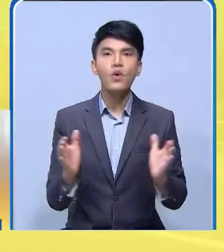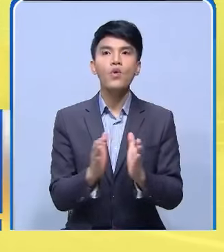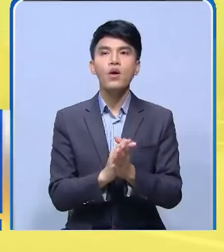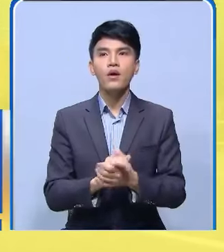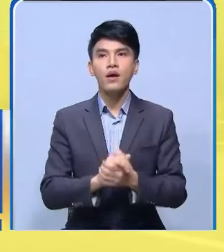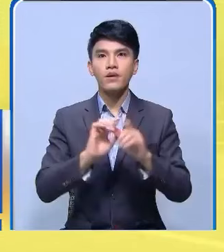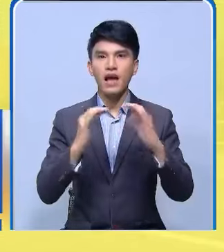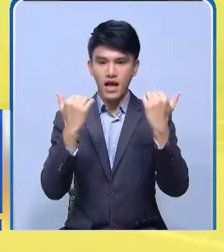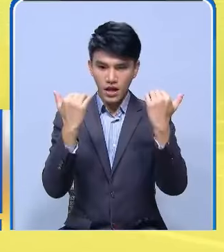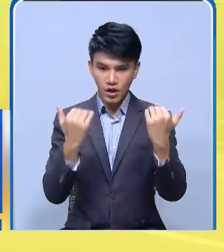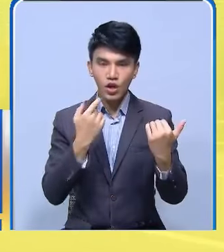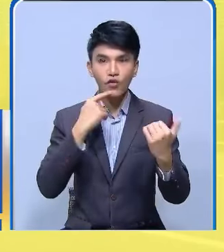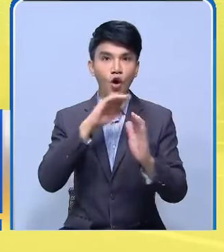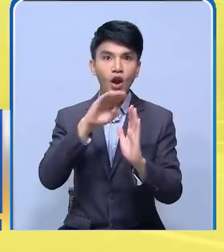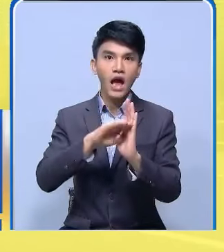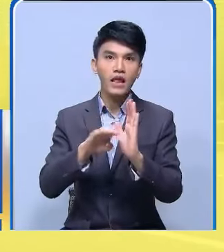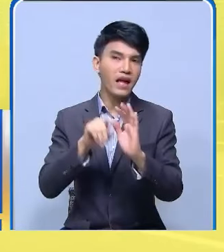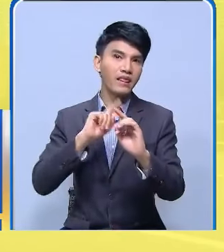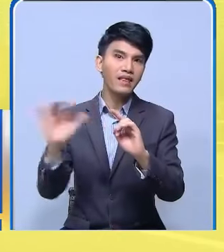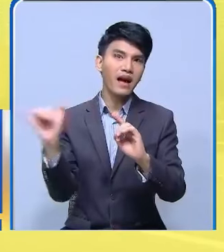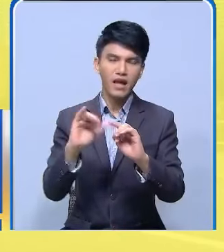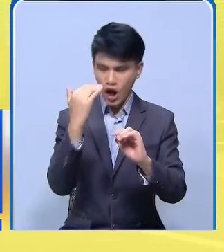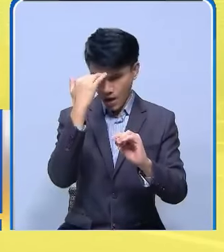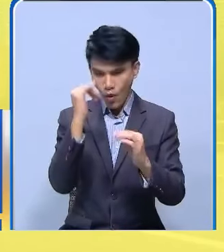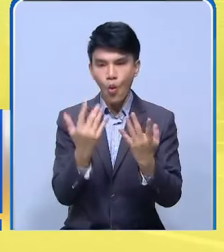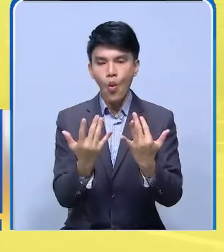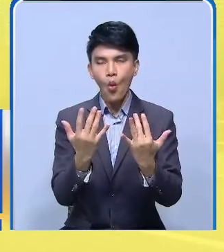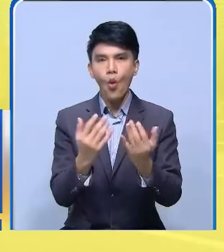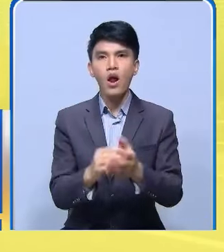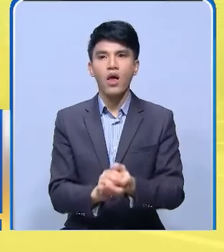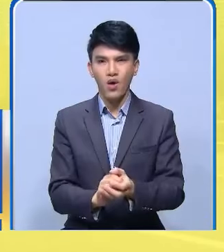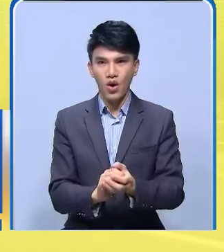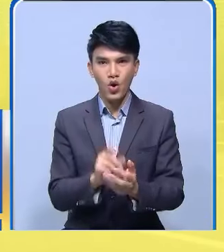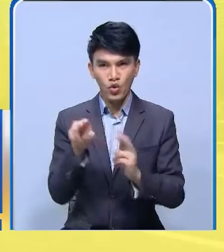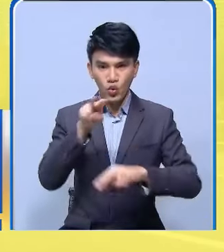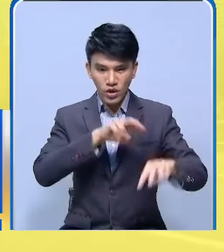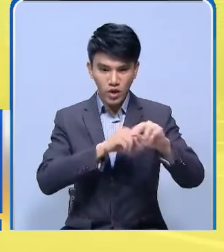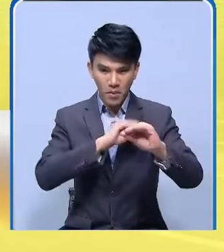แต่ว่ายังไม่มีการแจ้งข้อกล่าวหานะคะเพราะว่าต้องรอให้สหวิชาชีพสอบปากคำ